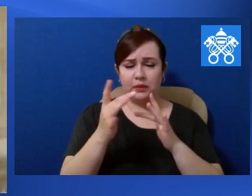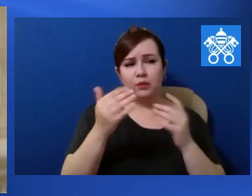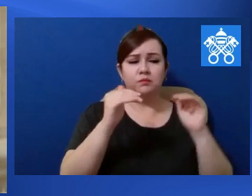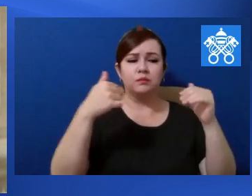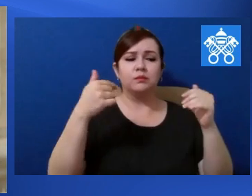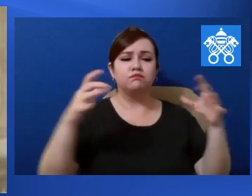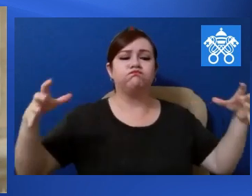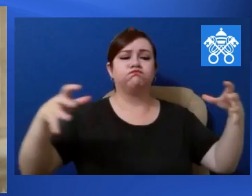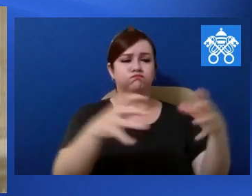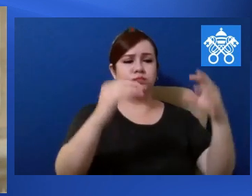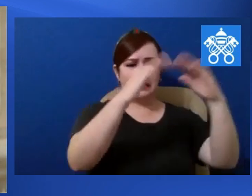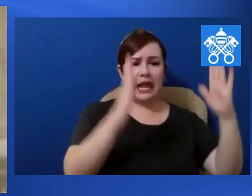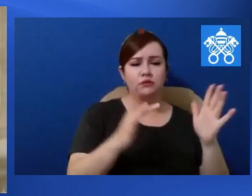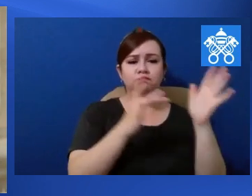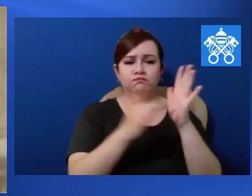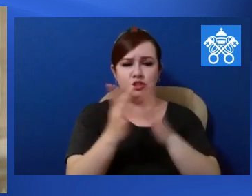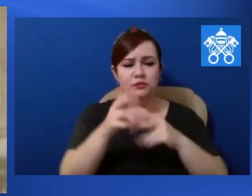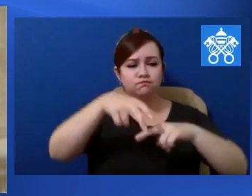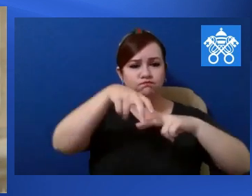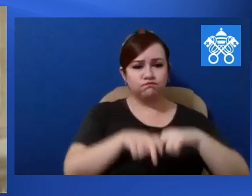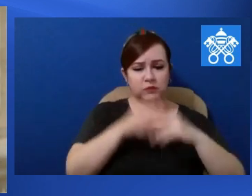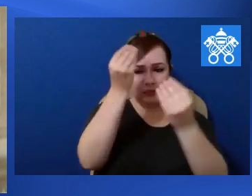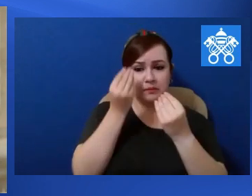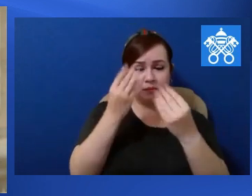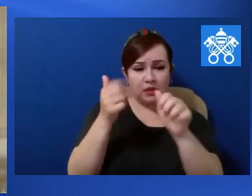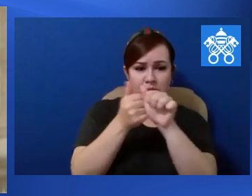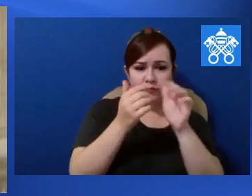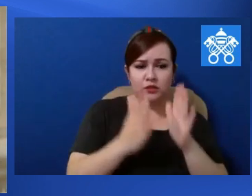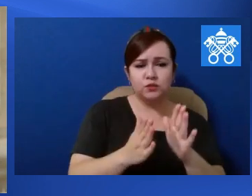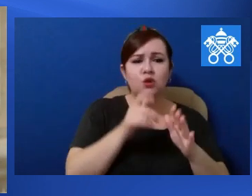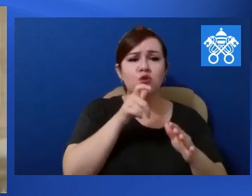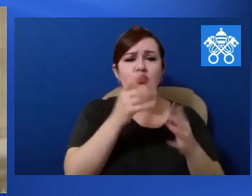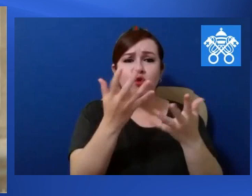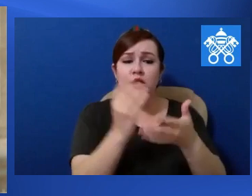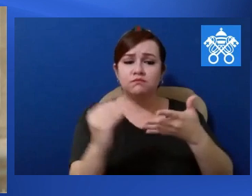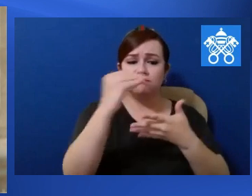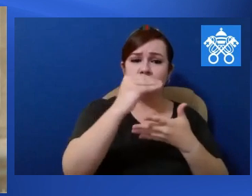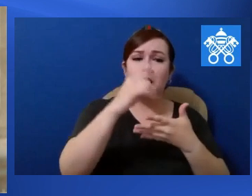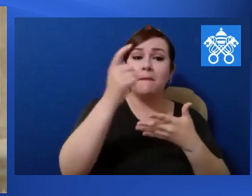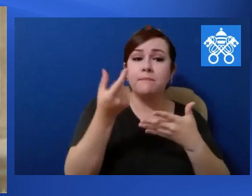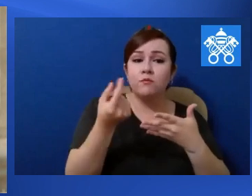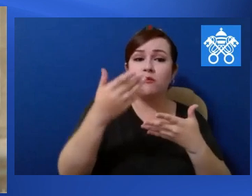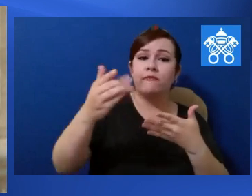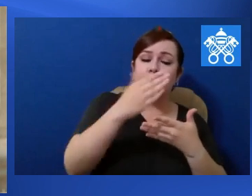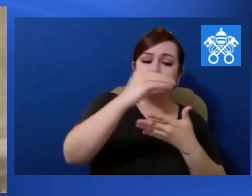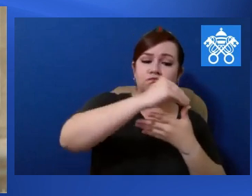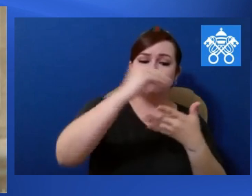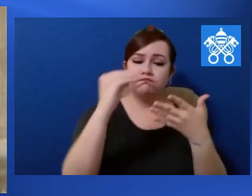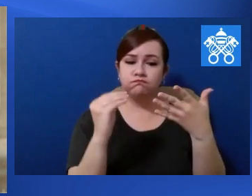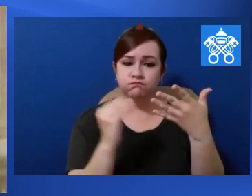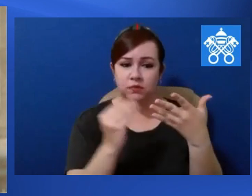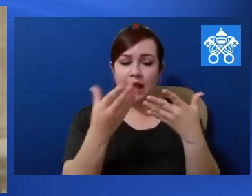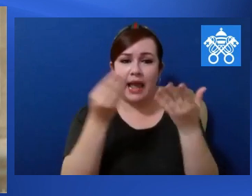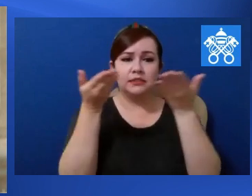Jesús, sentándose, llamó a los 12 y les dijo: El que quiere ser el primero debe hacerse